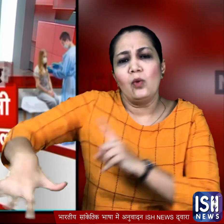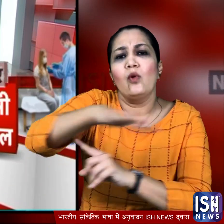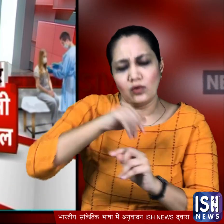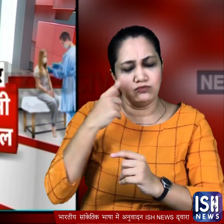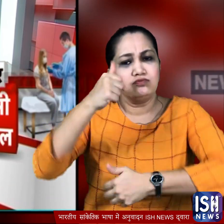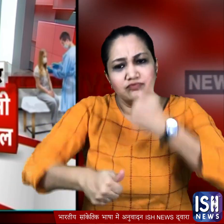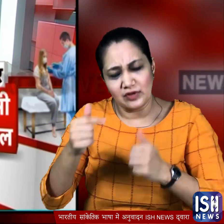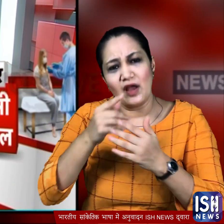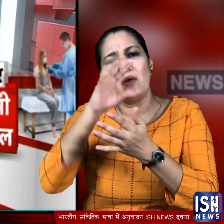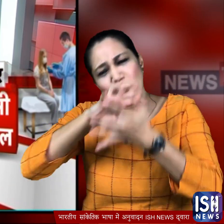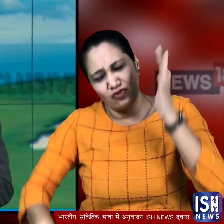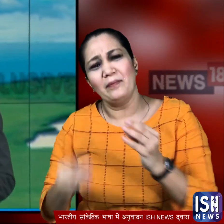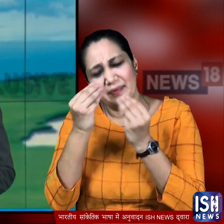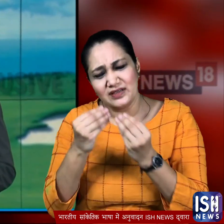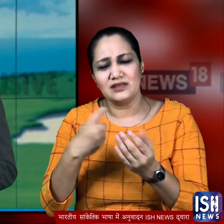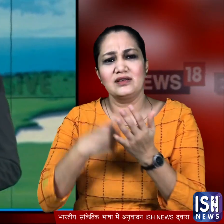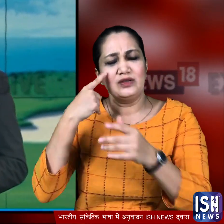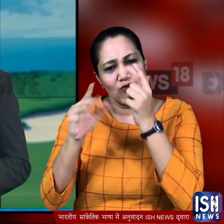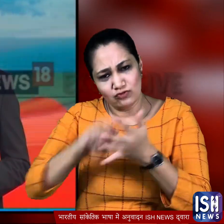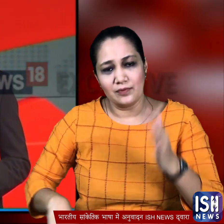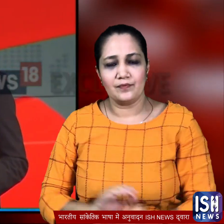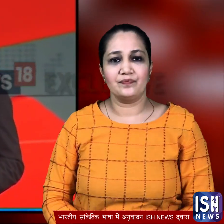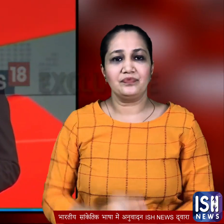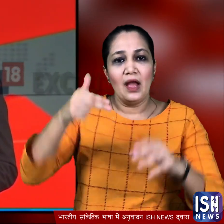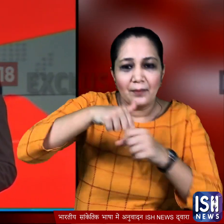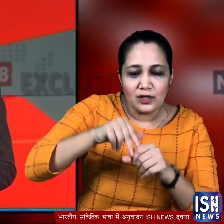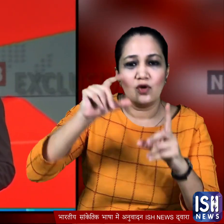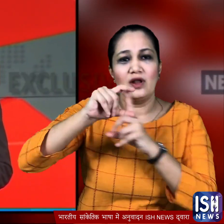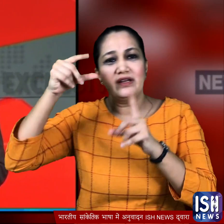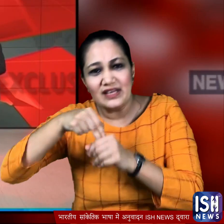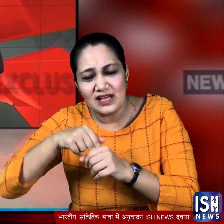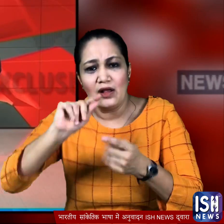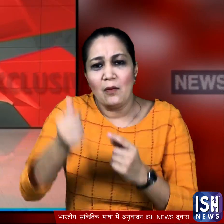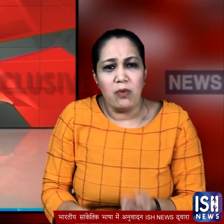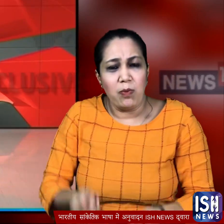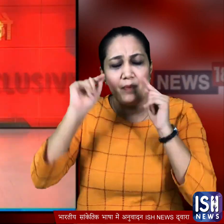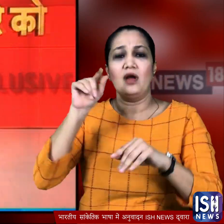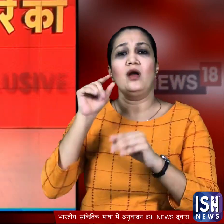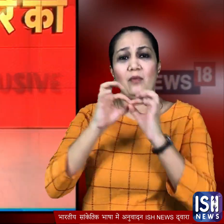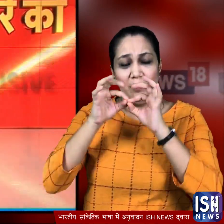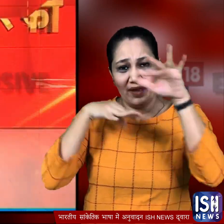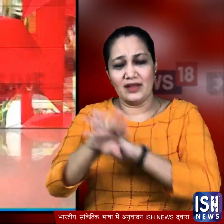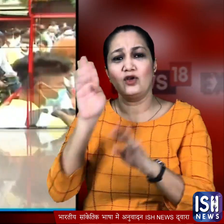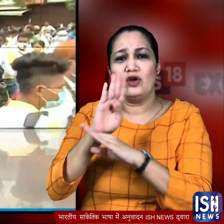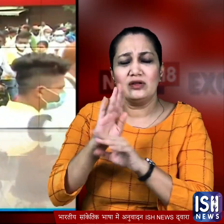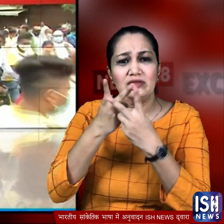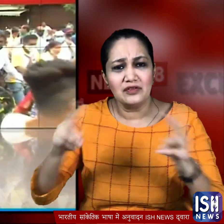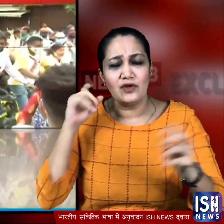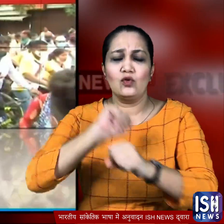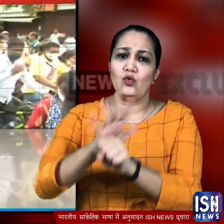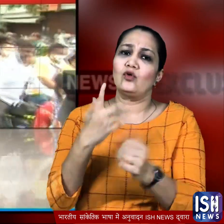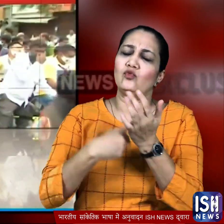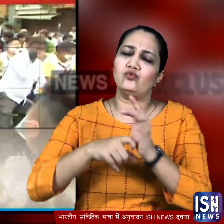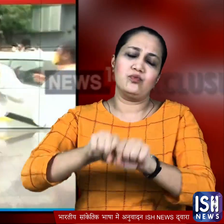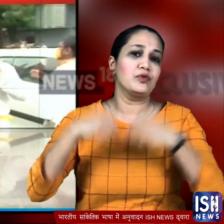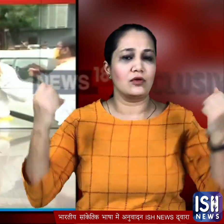की शर्त खत्म करें। पेट्रोल और डीजल की बढ़ती कीमतों पर मुंबई में कांग्रेस के प्रदर्शन के दौरान कोरोना नियमों की धज्जियां उड़ा